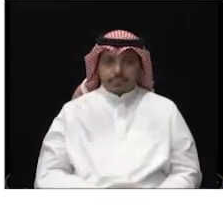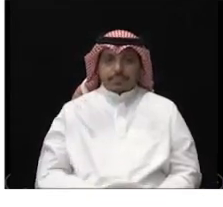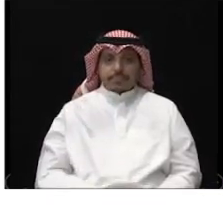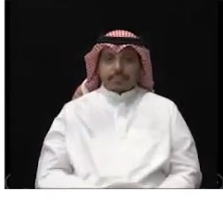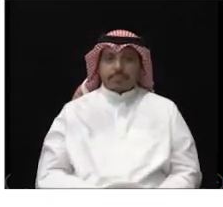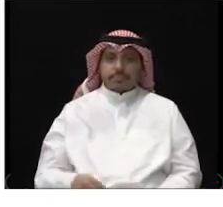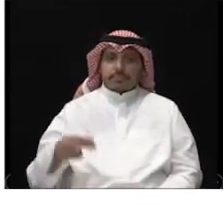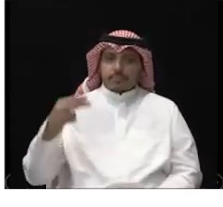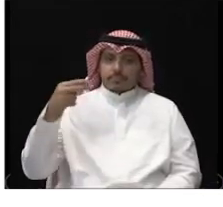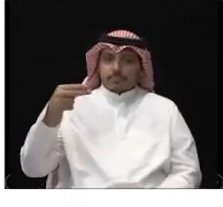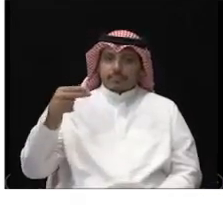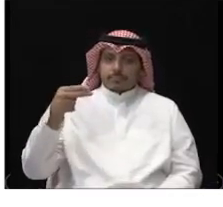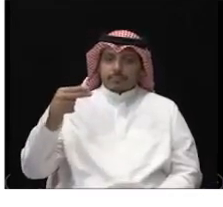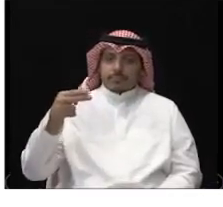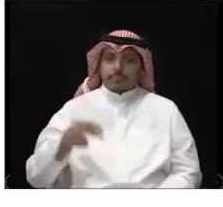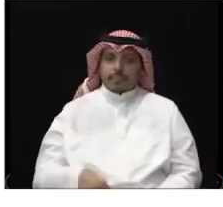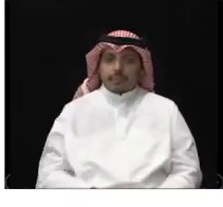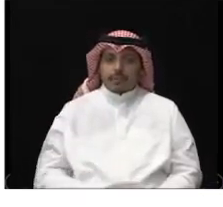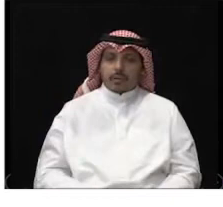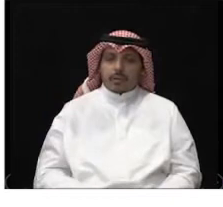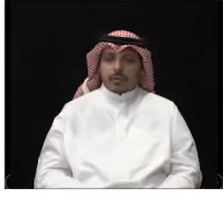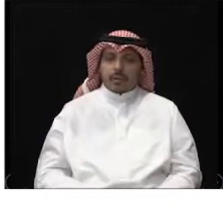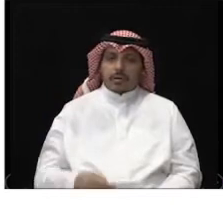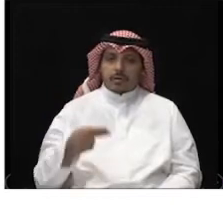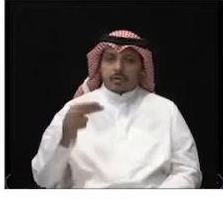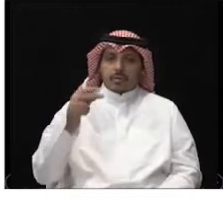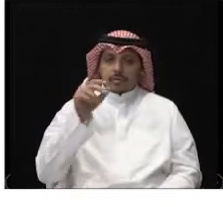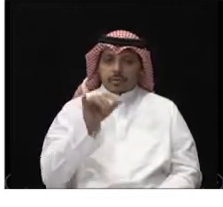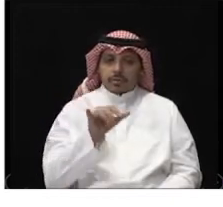أحسنتم، أحسنتم، صوت طويل،